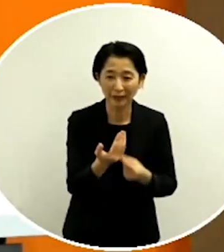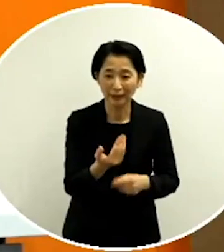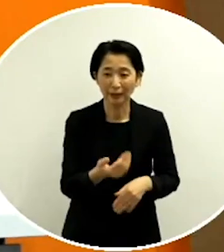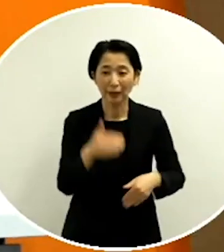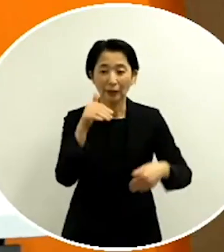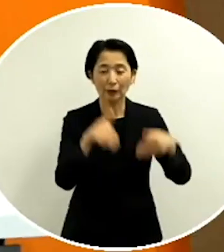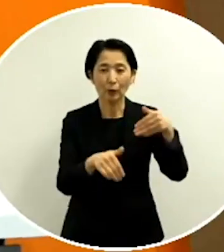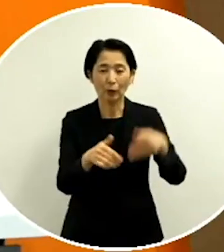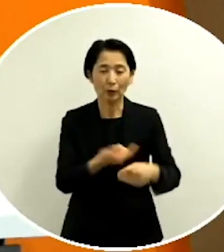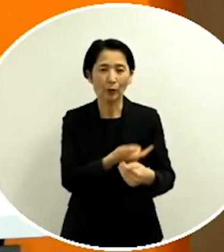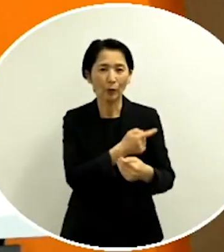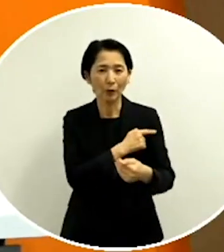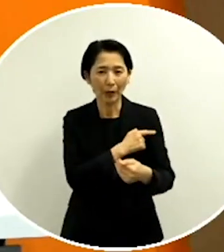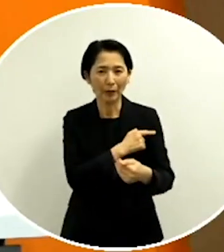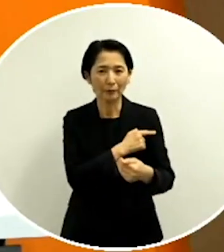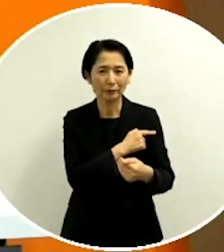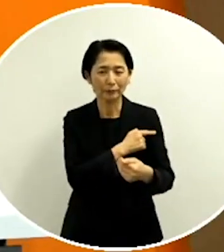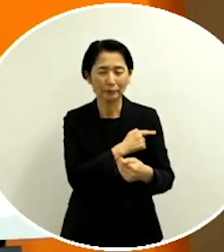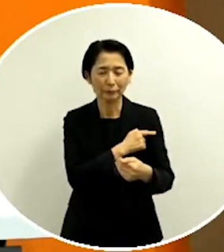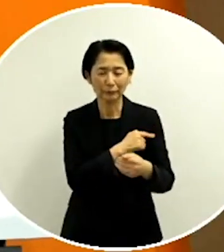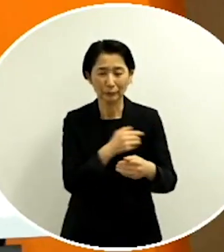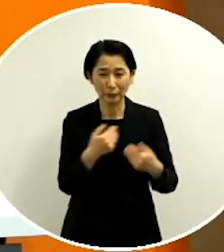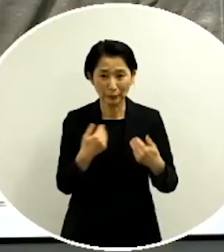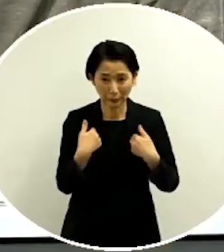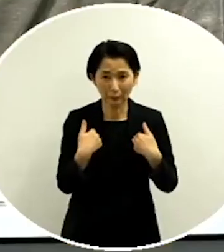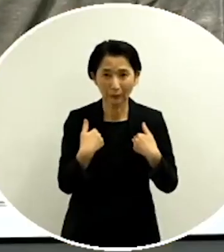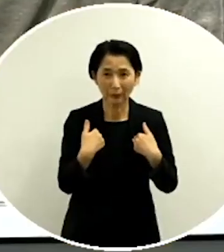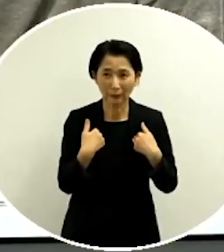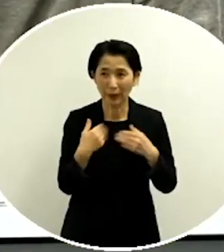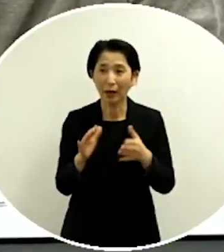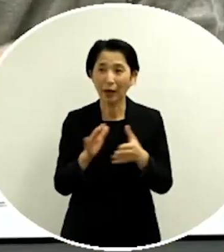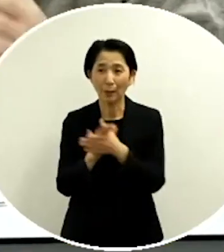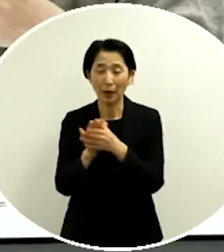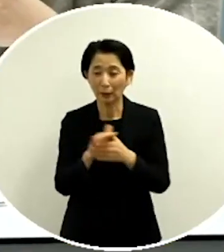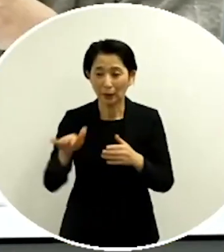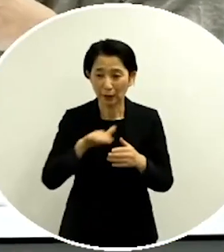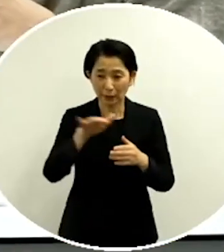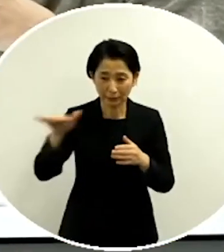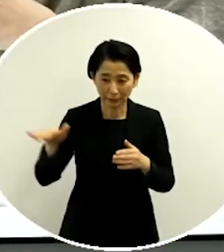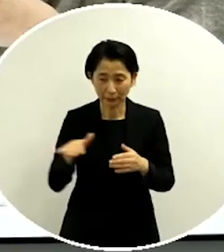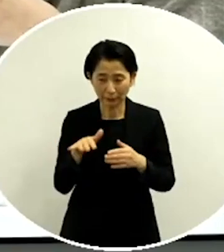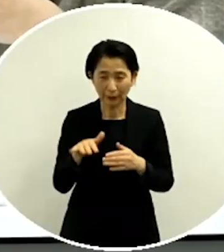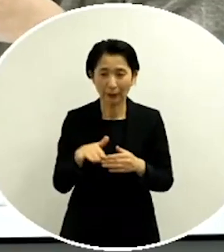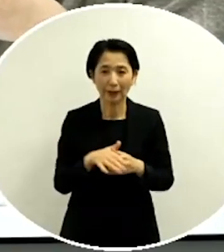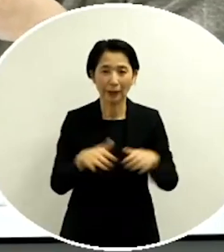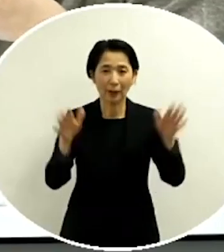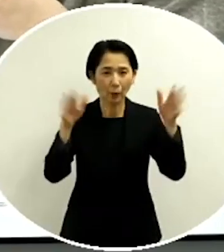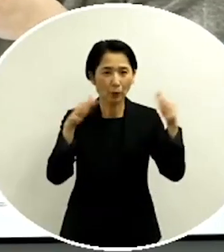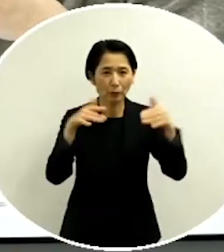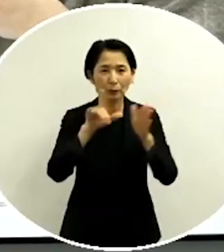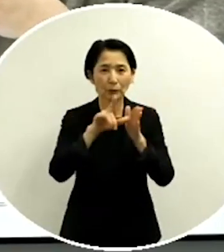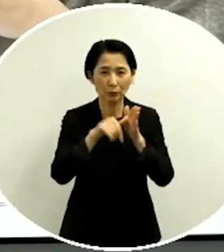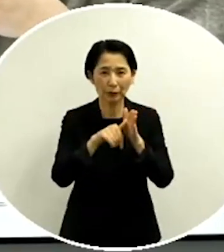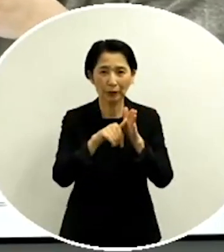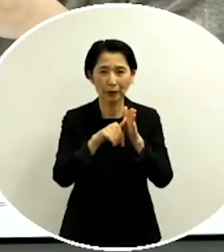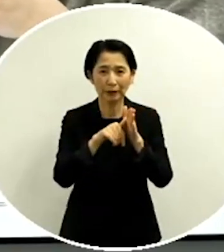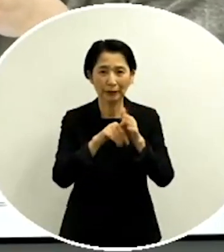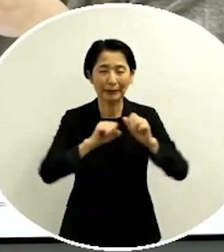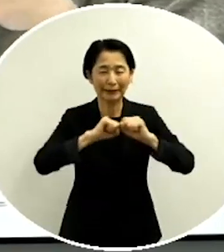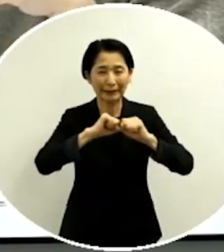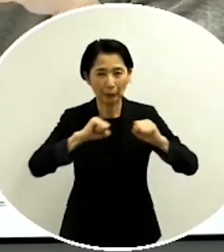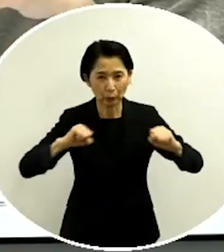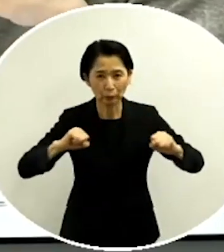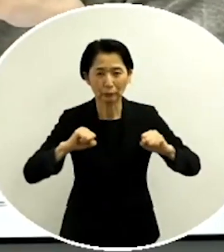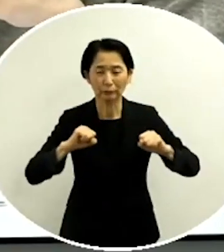は要らないですか党首選挙パートナーズはいパートナーズ募集するに当たって白くという